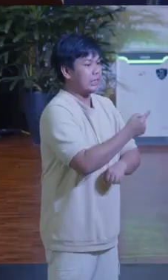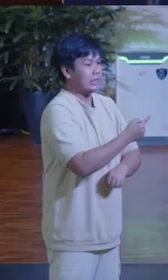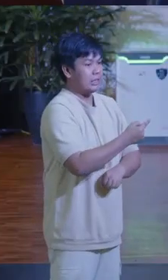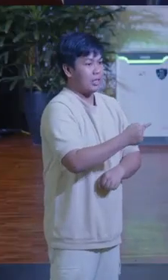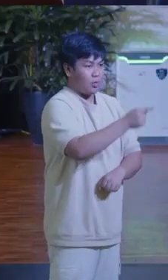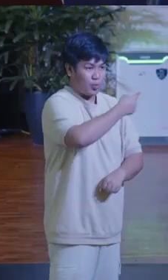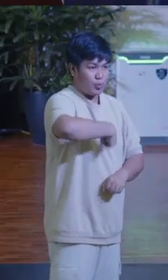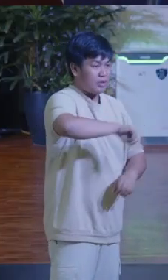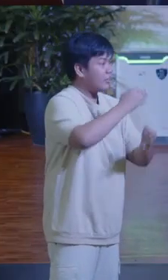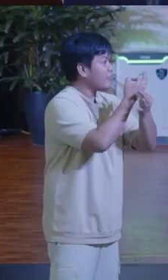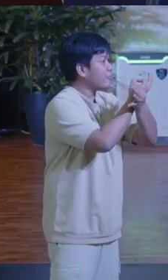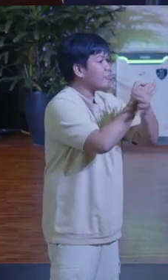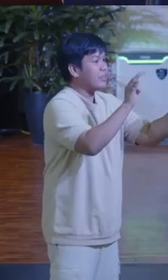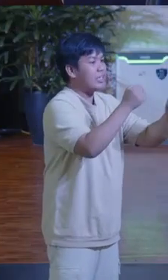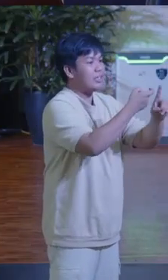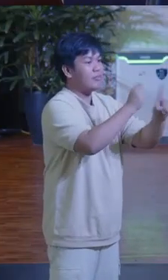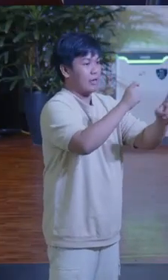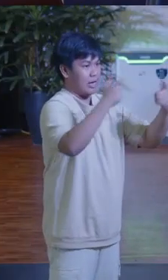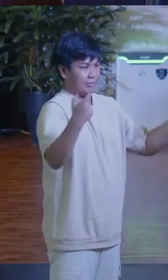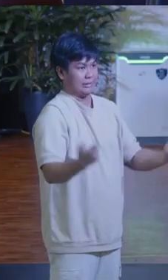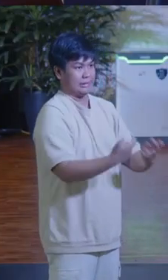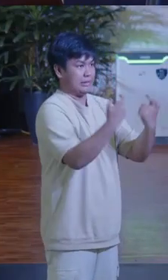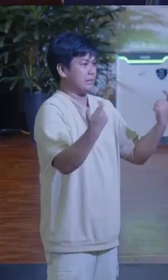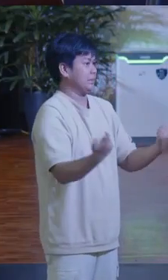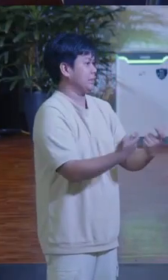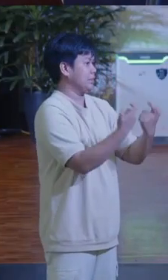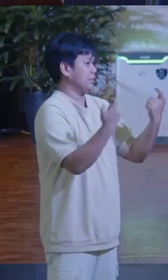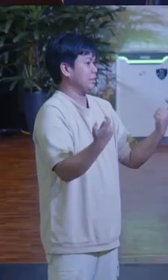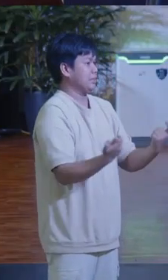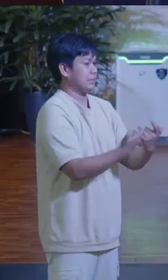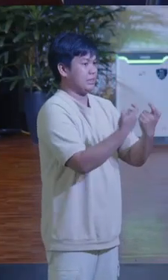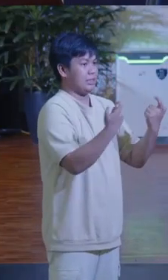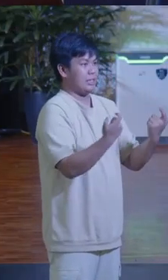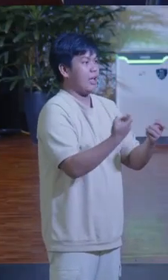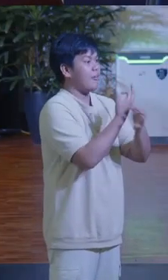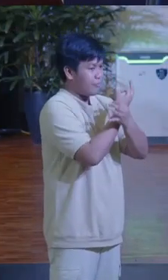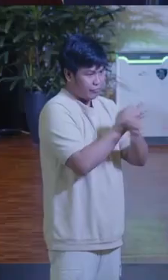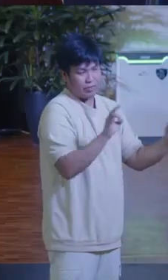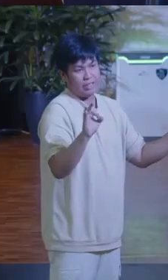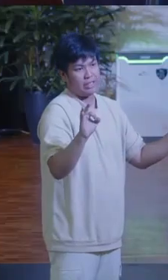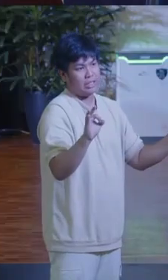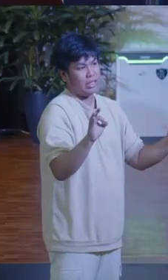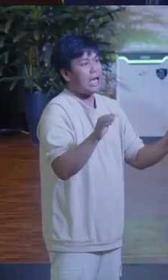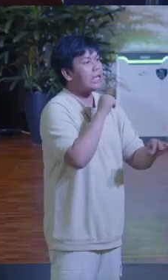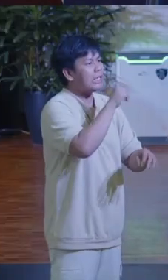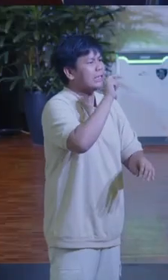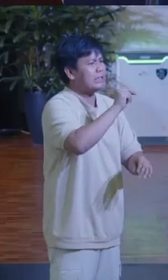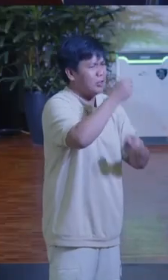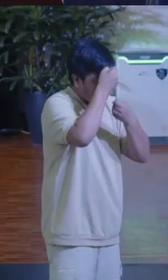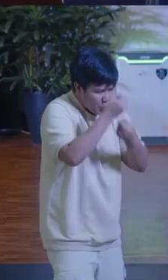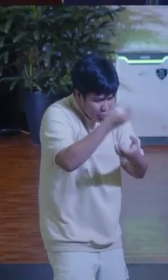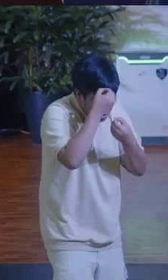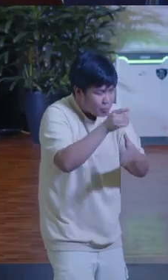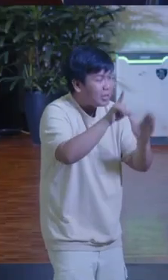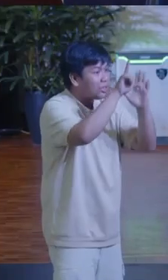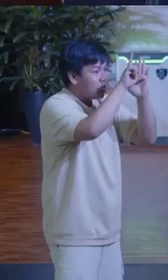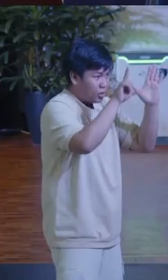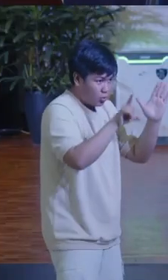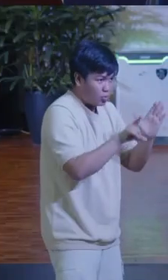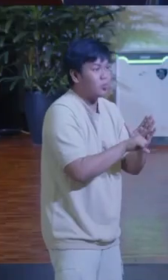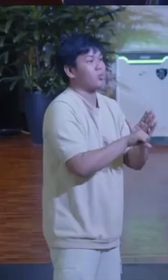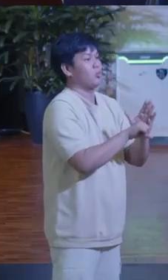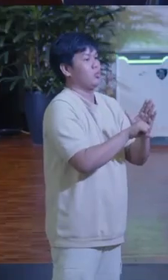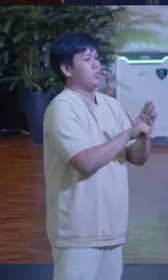Panginoon mula sa tanikala ng pagsunod sa batas bilang paraan